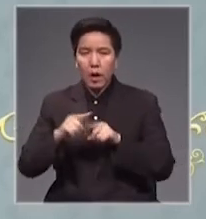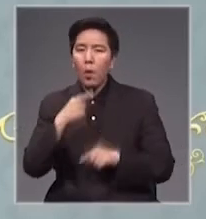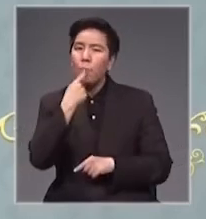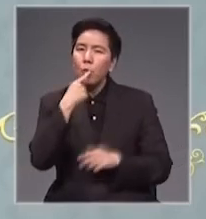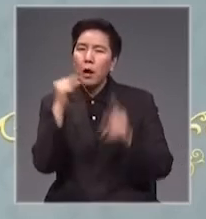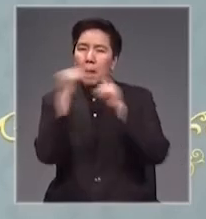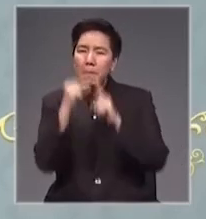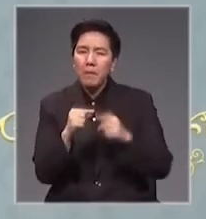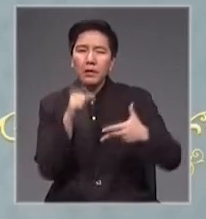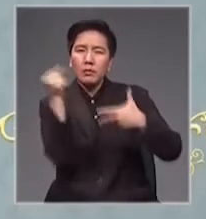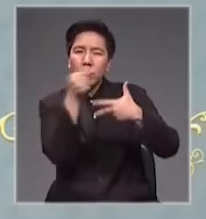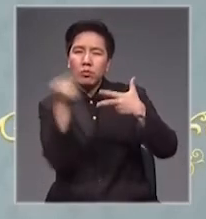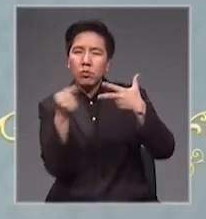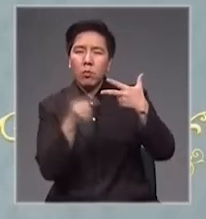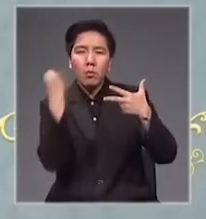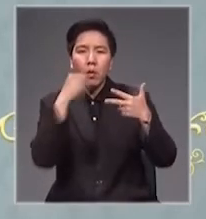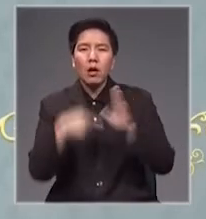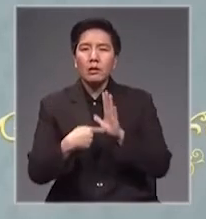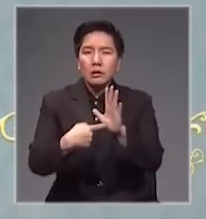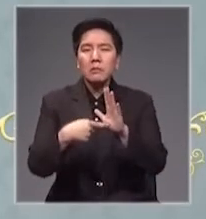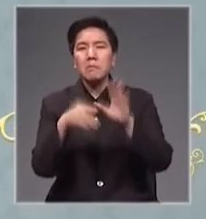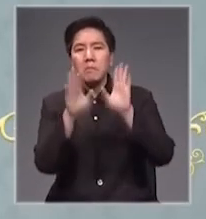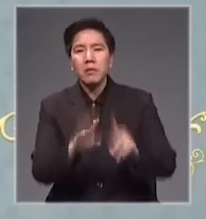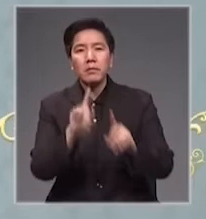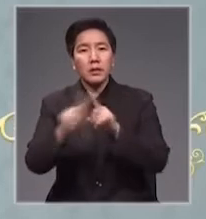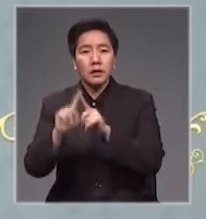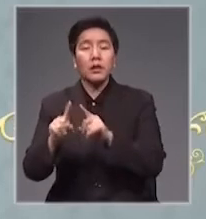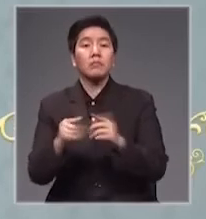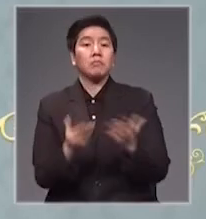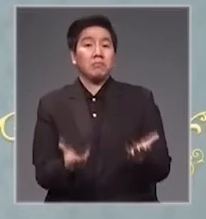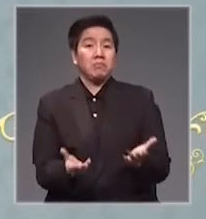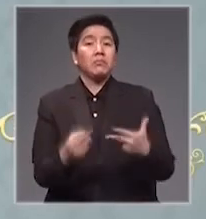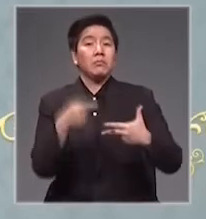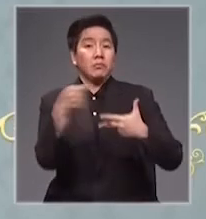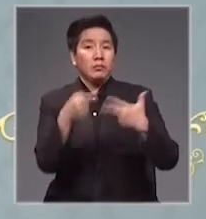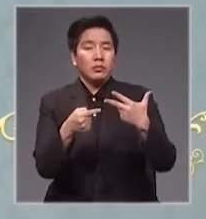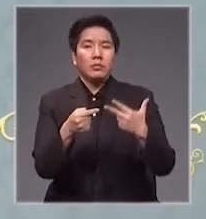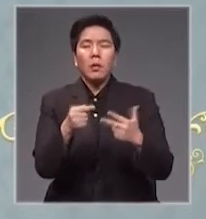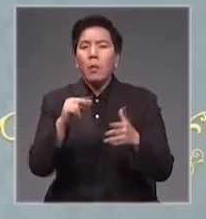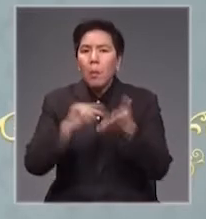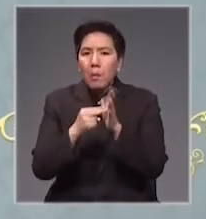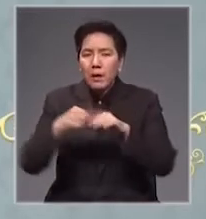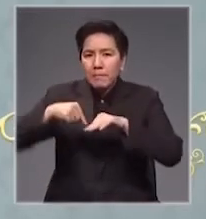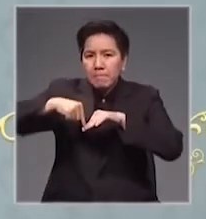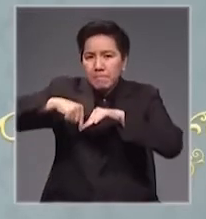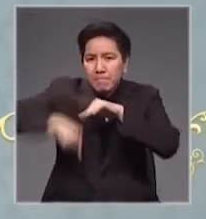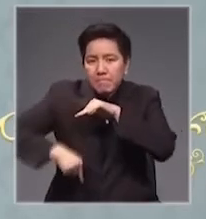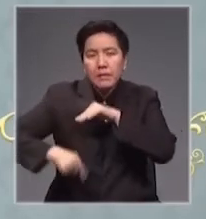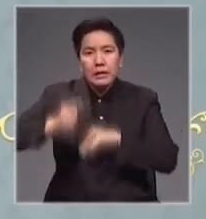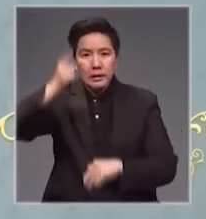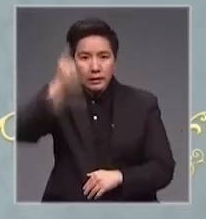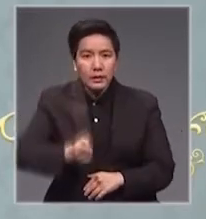าวกันอยู่แล้วในขณะนี้ไปแสดงออกเชิงสัญลักษณ์แต่เพียงเท่านั้นนะครับโดยอาจจะไม่เข้าใจสาระสำคัญว่าทั้ง3เรื่